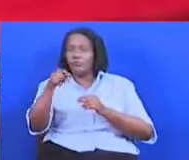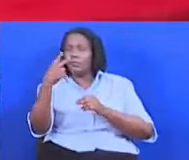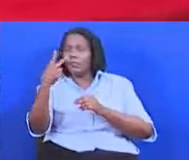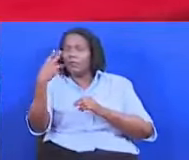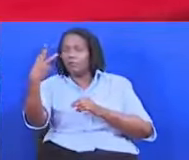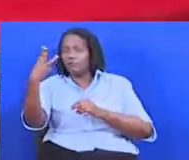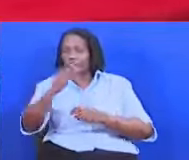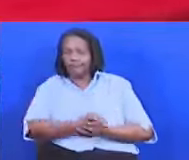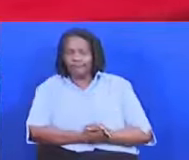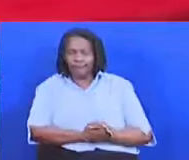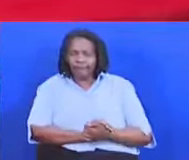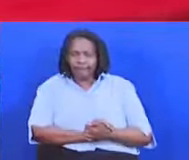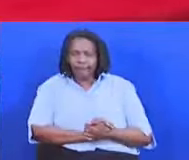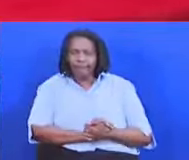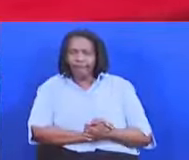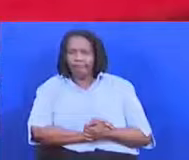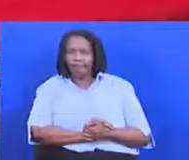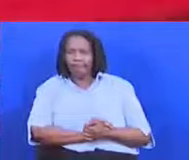22.23.